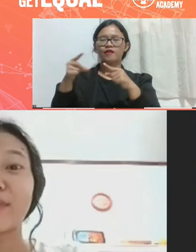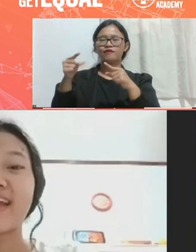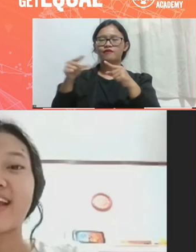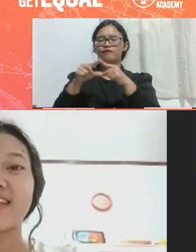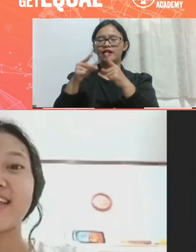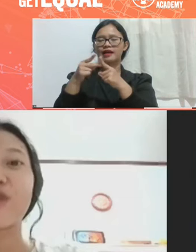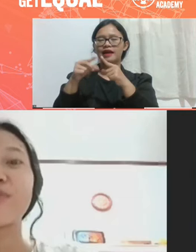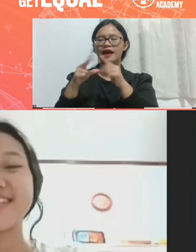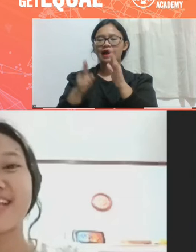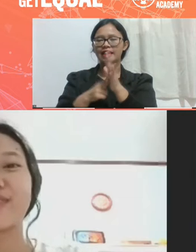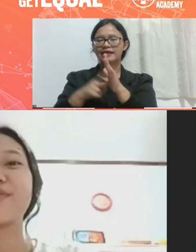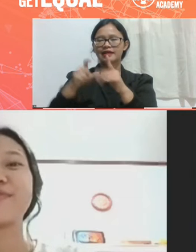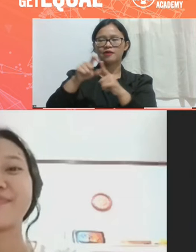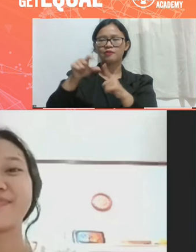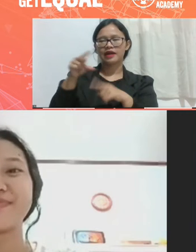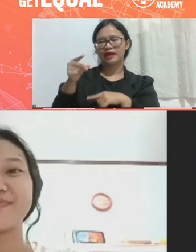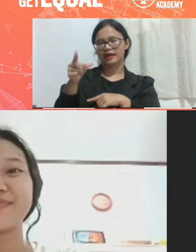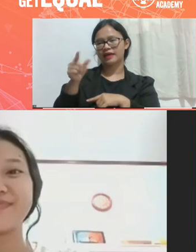legislatif DPR RI Komisi 1.